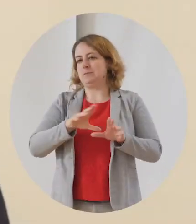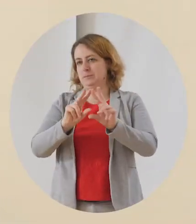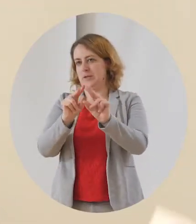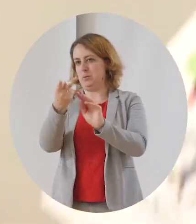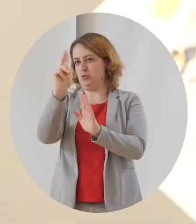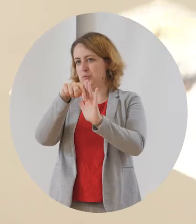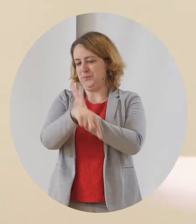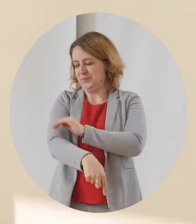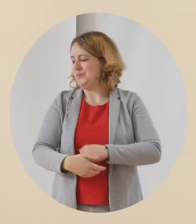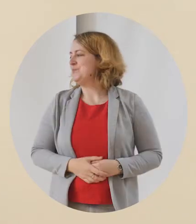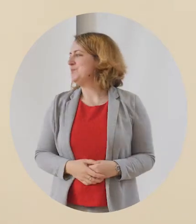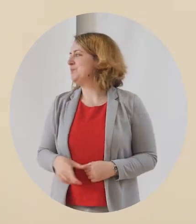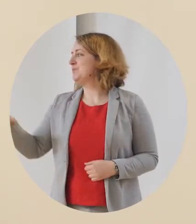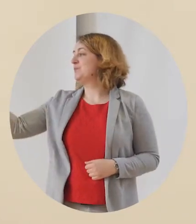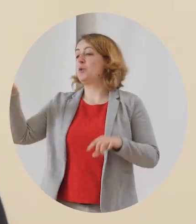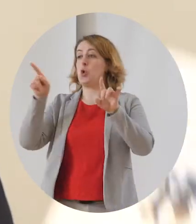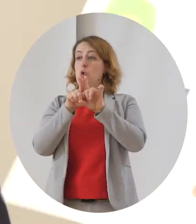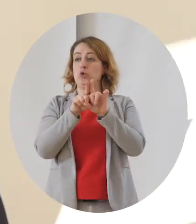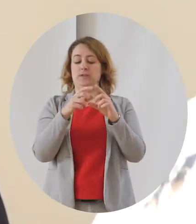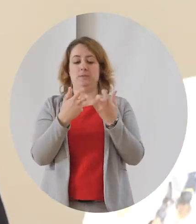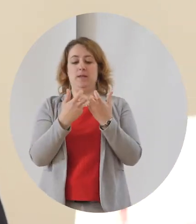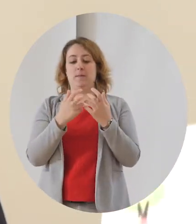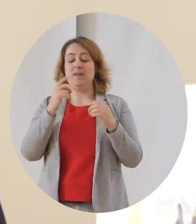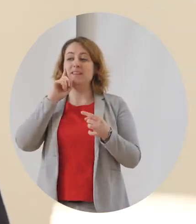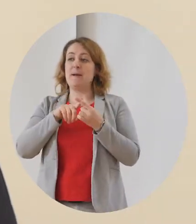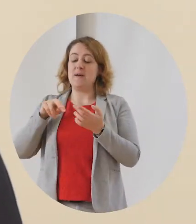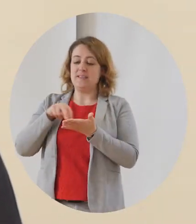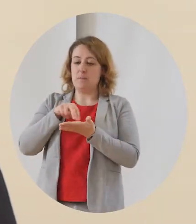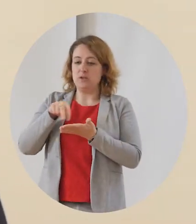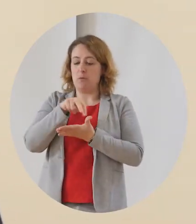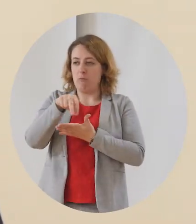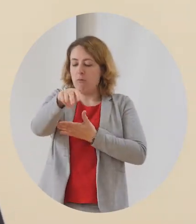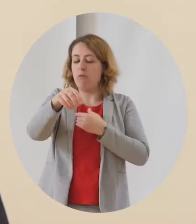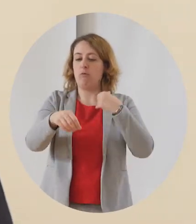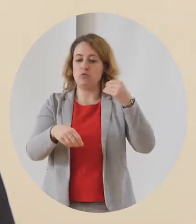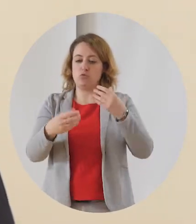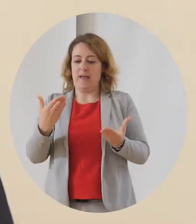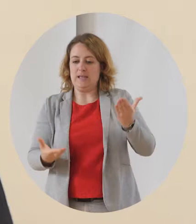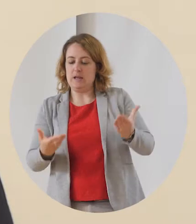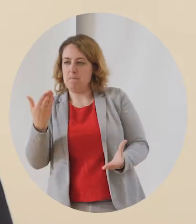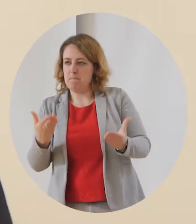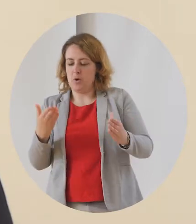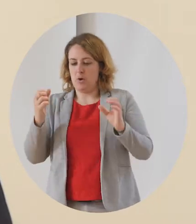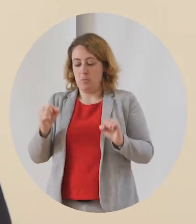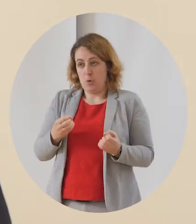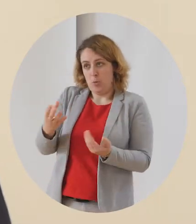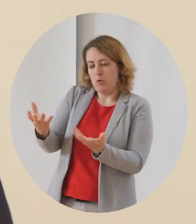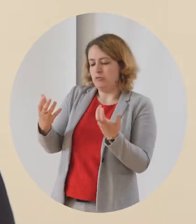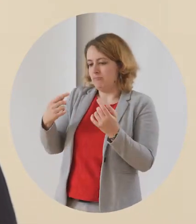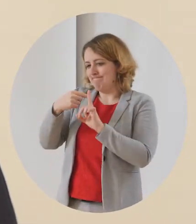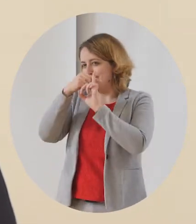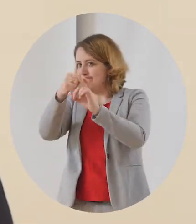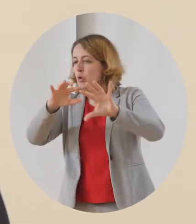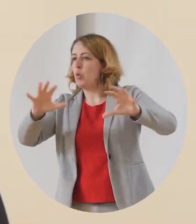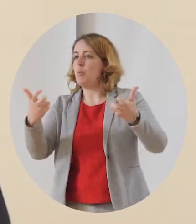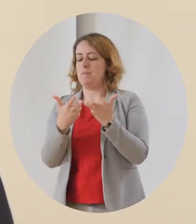Et on peut proposer aussi pour tout ce qui est fixation du regard dans des situations de déplacement et d'équilibre dynamique,